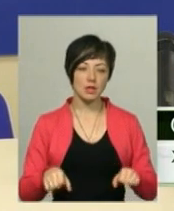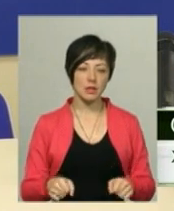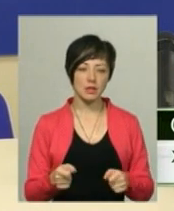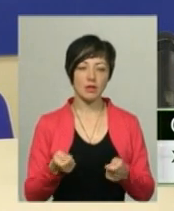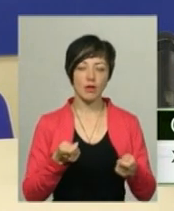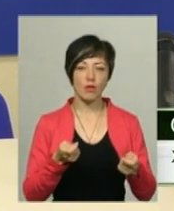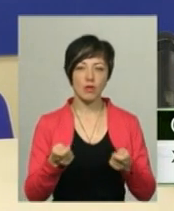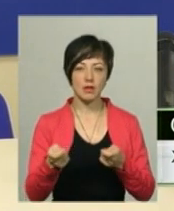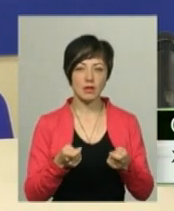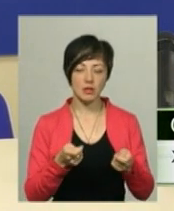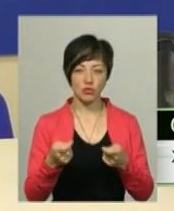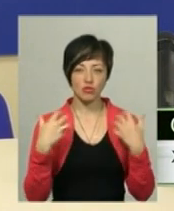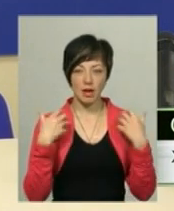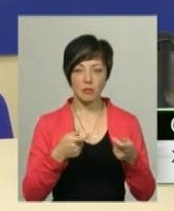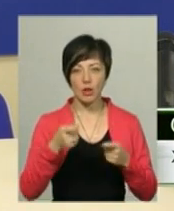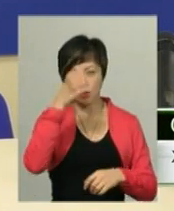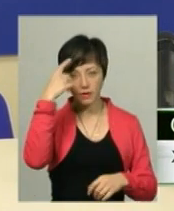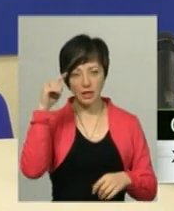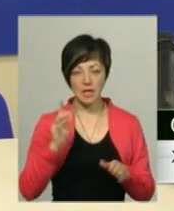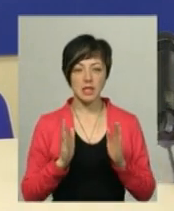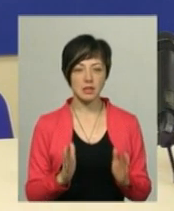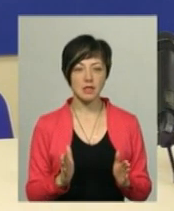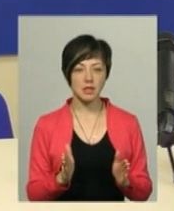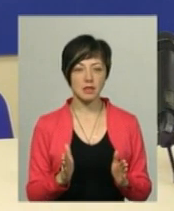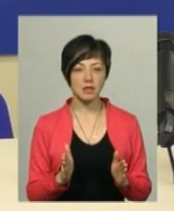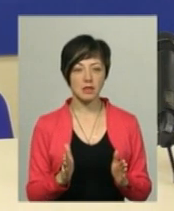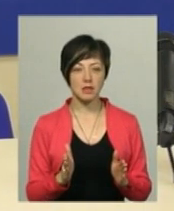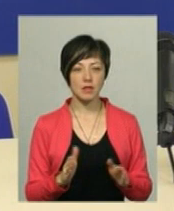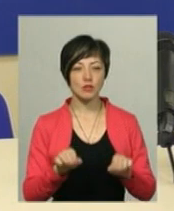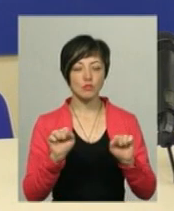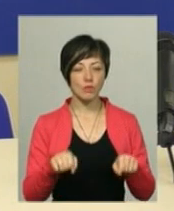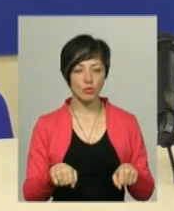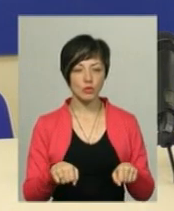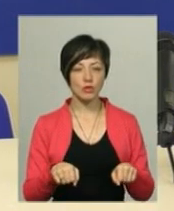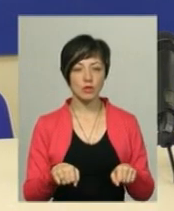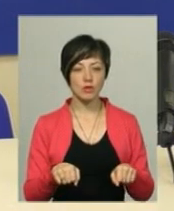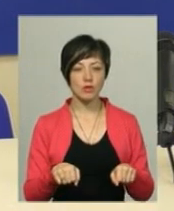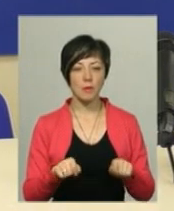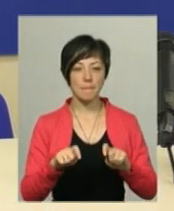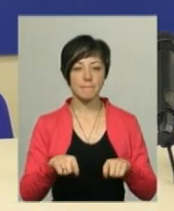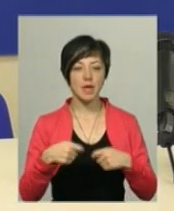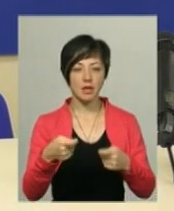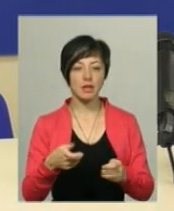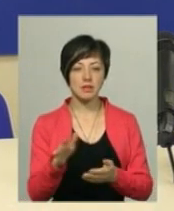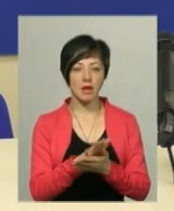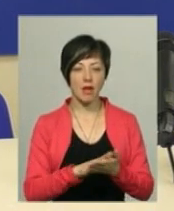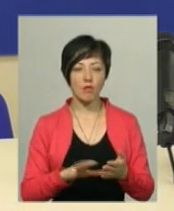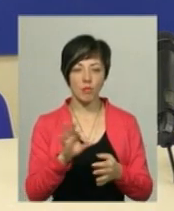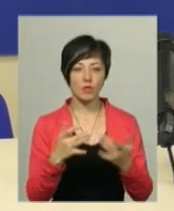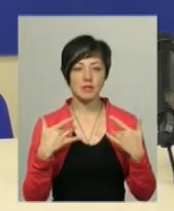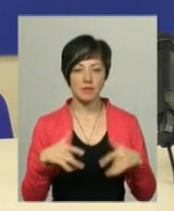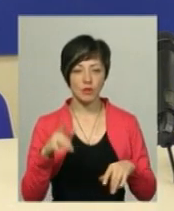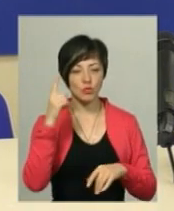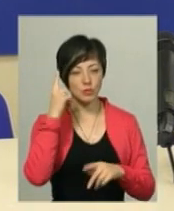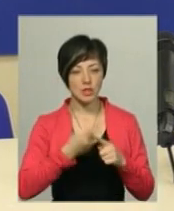науки. Як тільки, скажімо, він зможе, він передасть заяву про звільнення і буде звільнений.